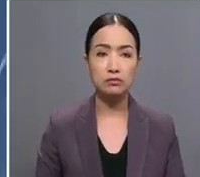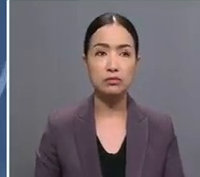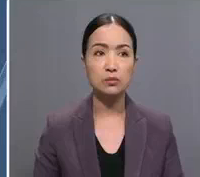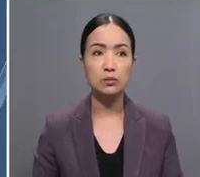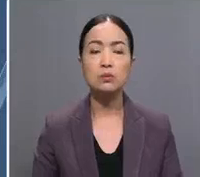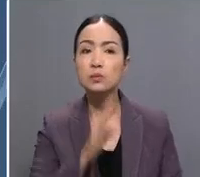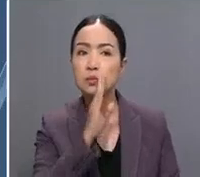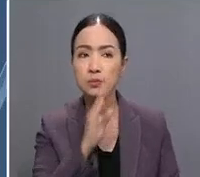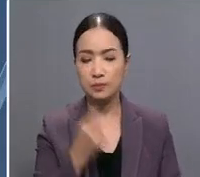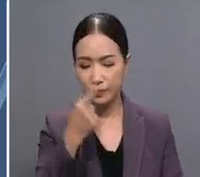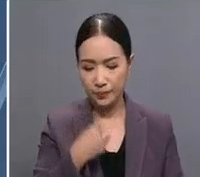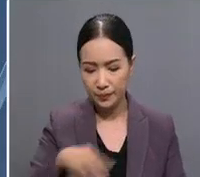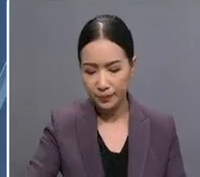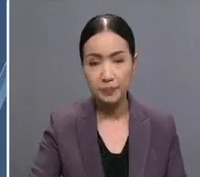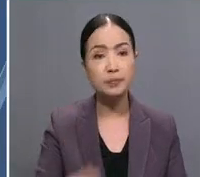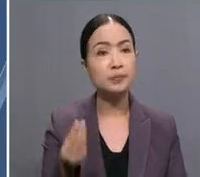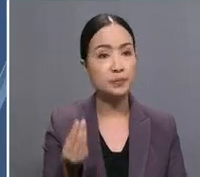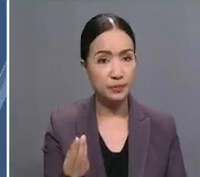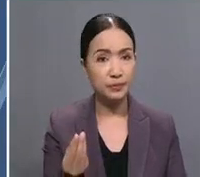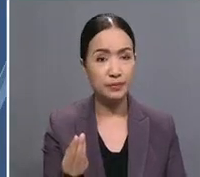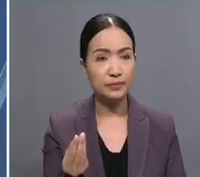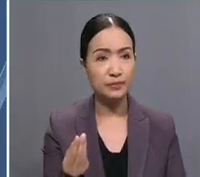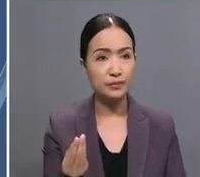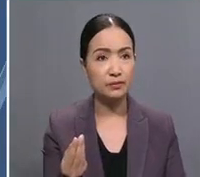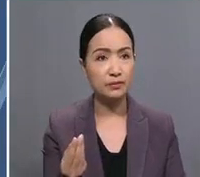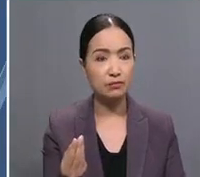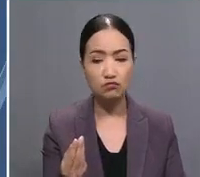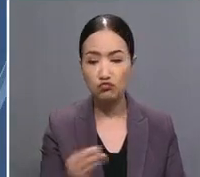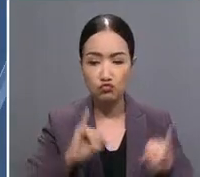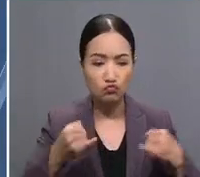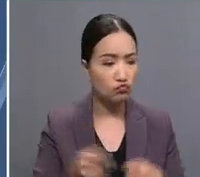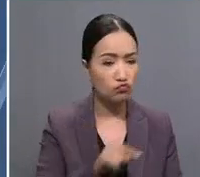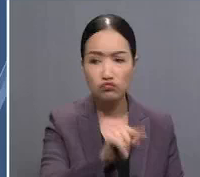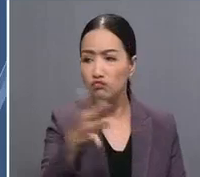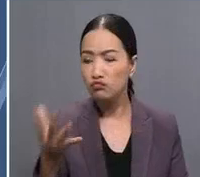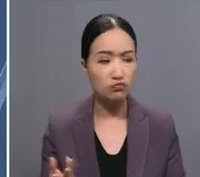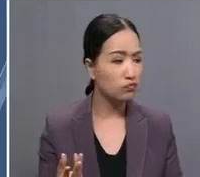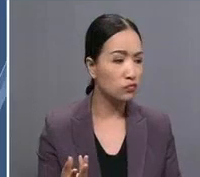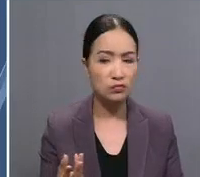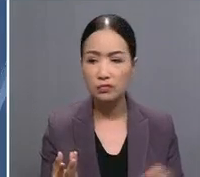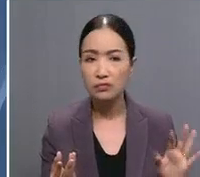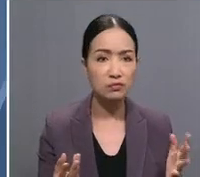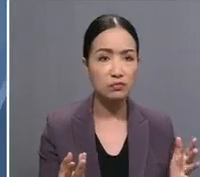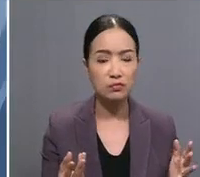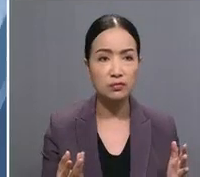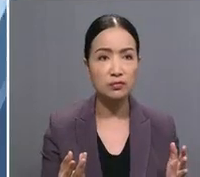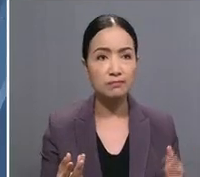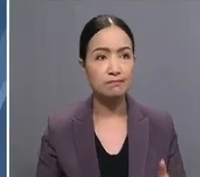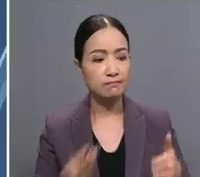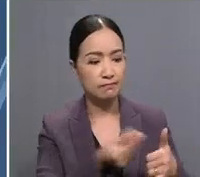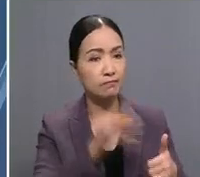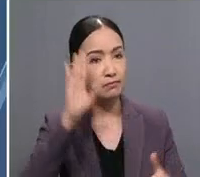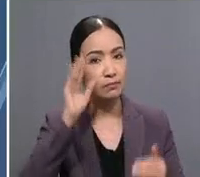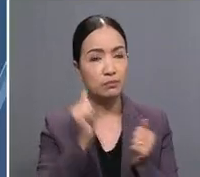คะถ้าเกิดว่าเราเก็บของได้ครับหาคนที่เป็นเจ้าของนะตรงนั้นไม่ได้เนี่ยเอาไปคืนหรือว่าเอาไปมอบกับตำรวจ